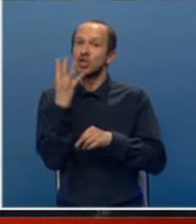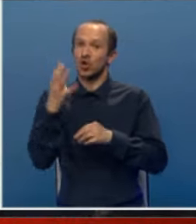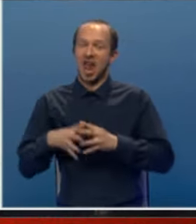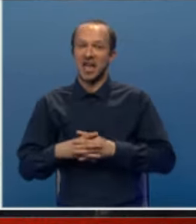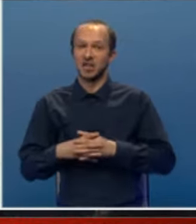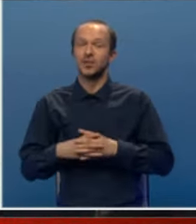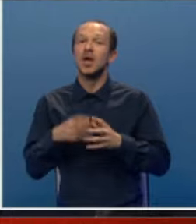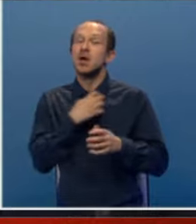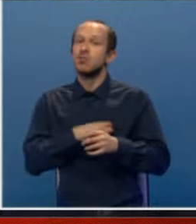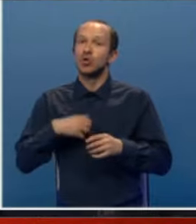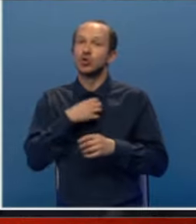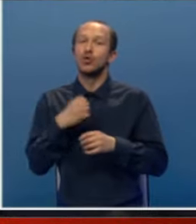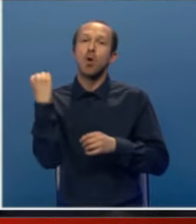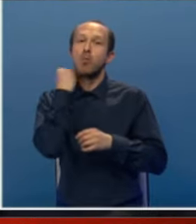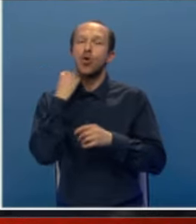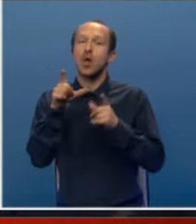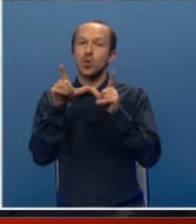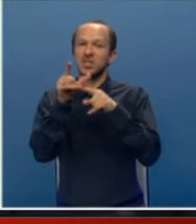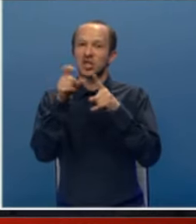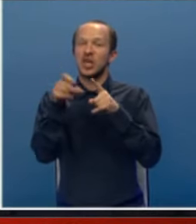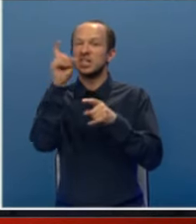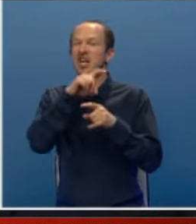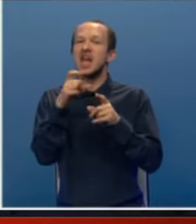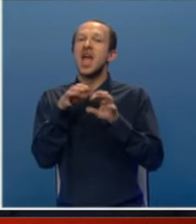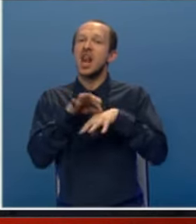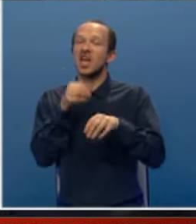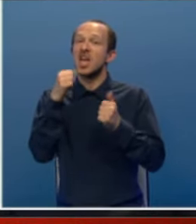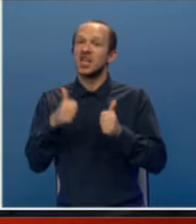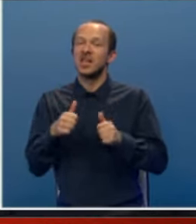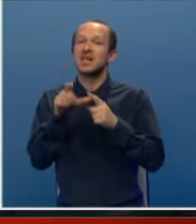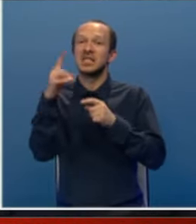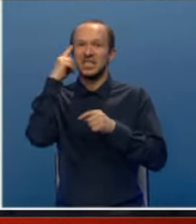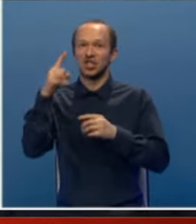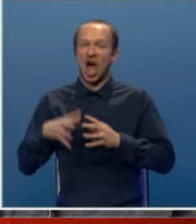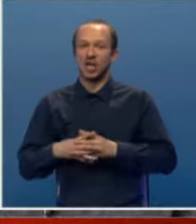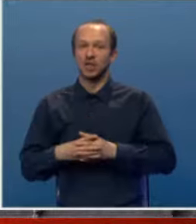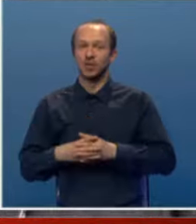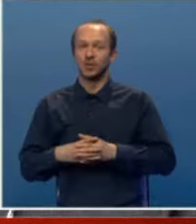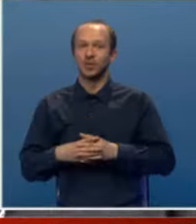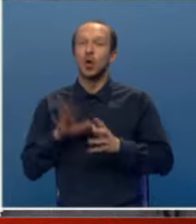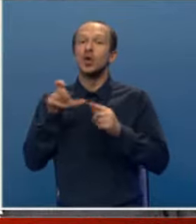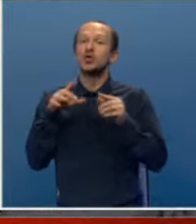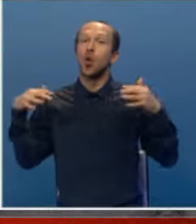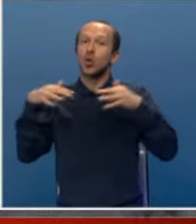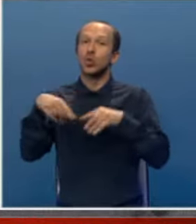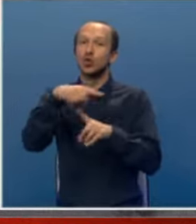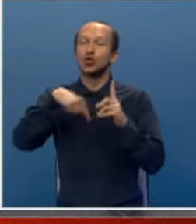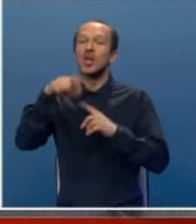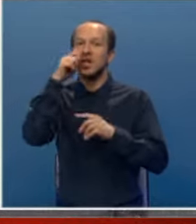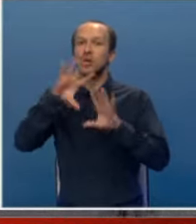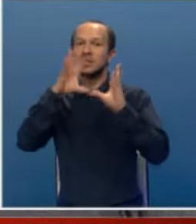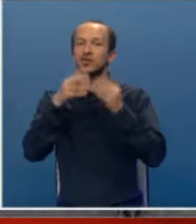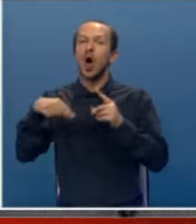godine. Monstruoznog pokolja ustaške Crne legije i danas se sjeća. Oni su okružili taj narod skroz